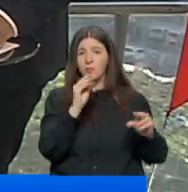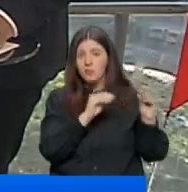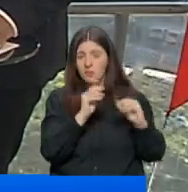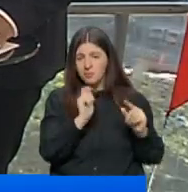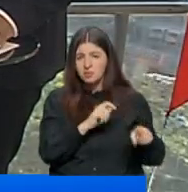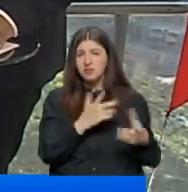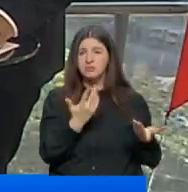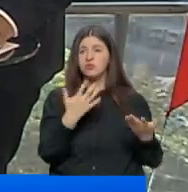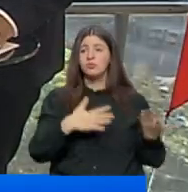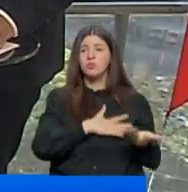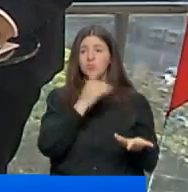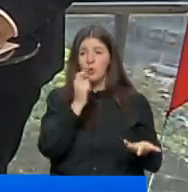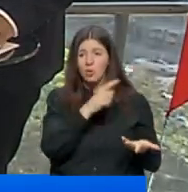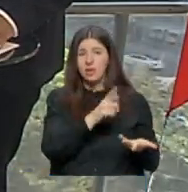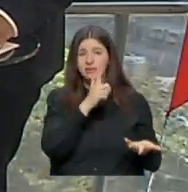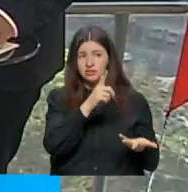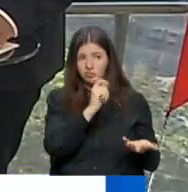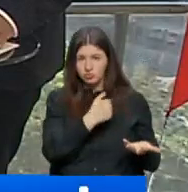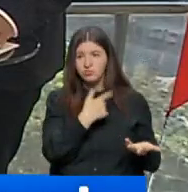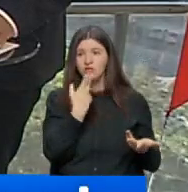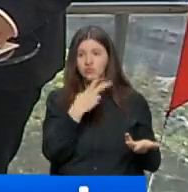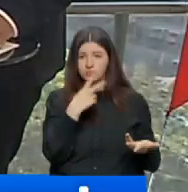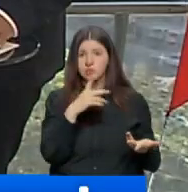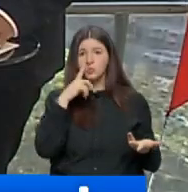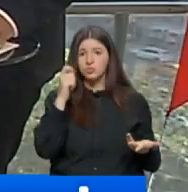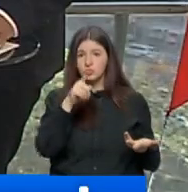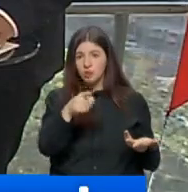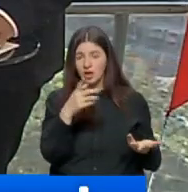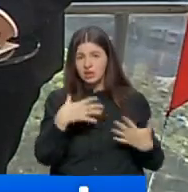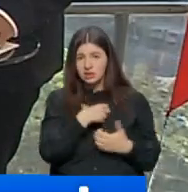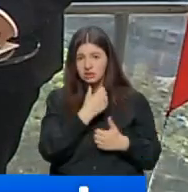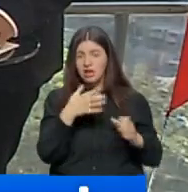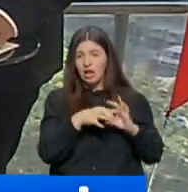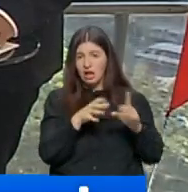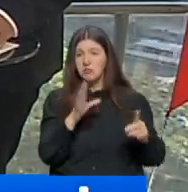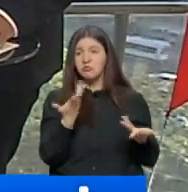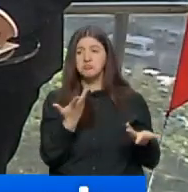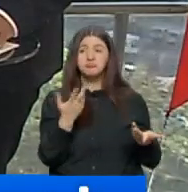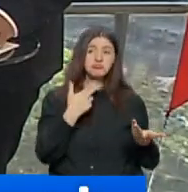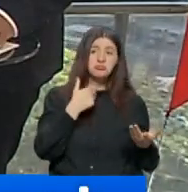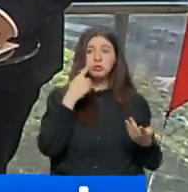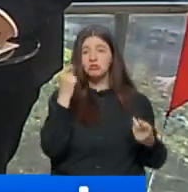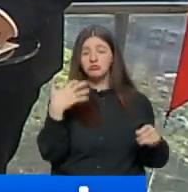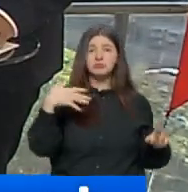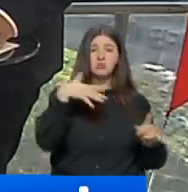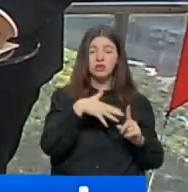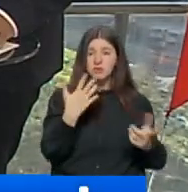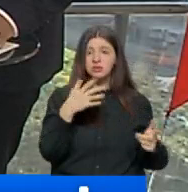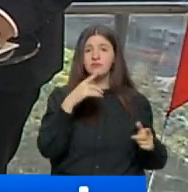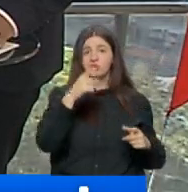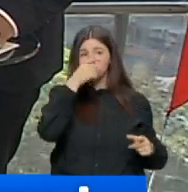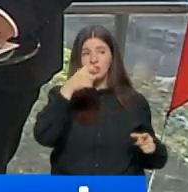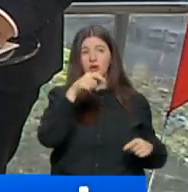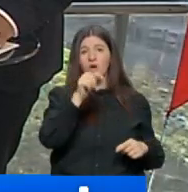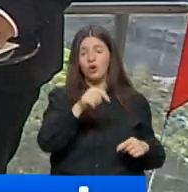modernizasyonu, işte Kongre'ye sesleneceğim açıklaması, Ukrayna kriziyle ilgili ya da Rusya'nın Ukrayna'ya saldırması ve